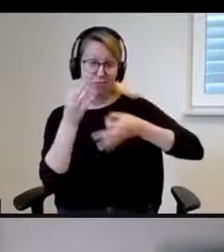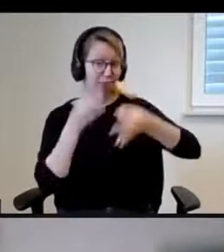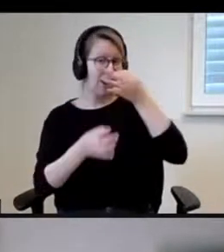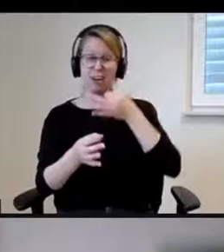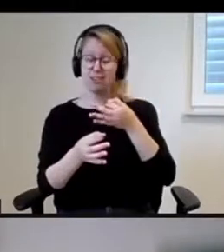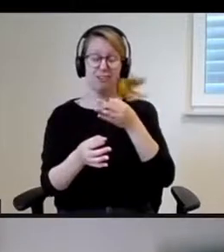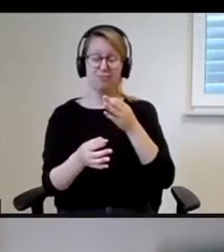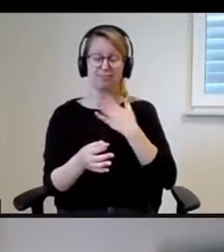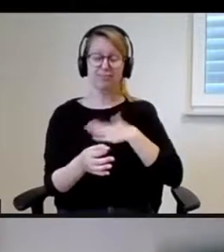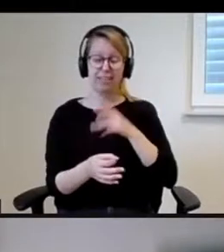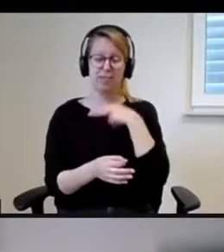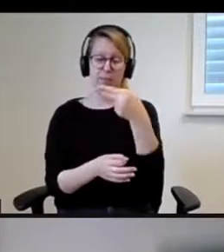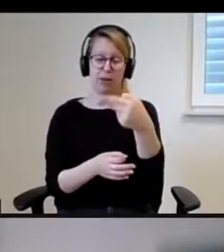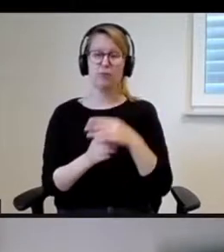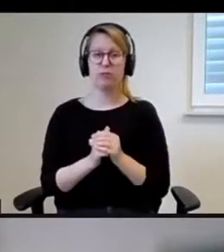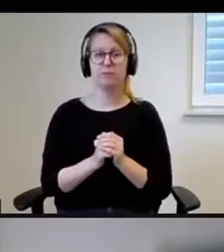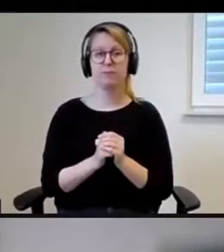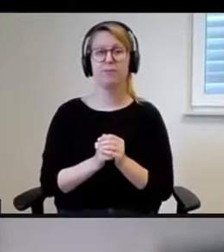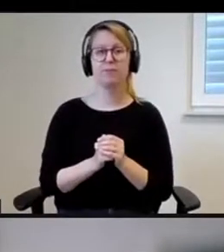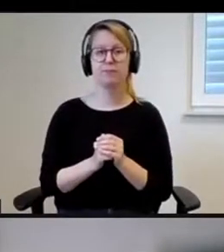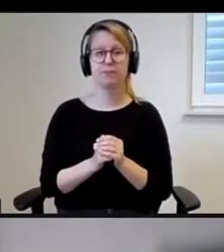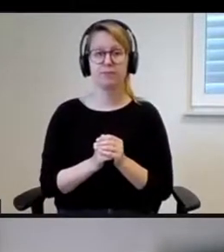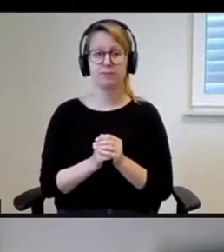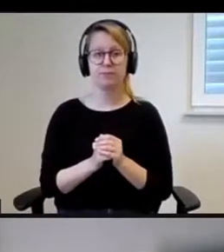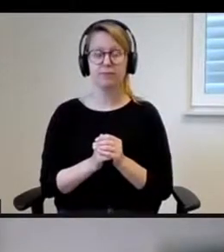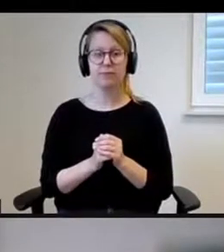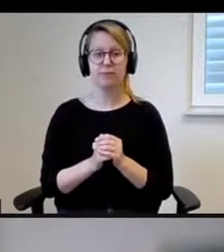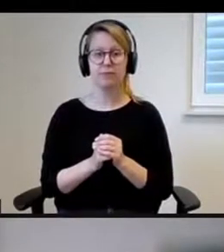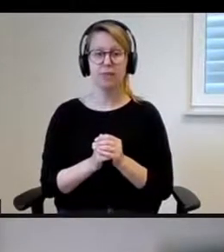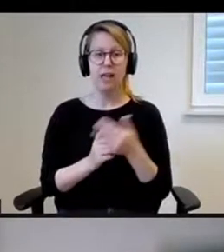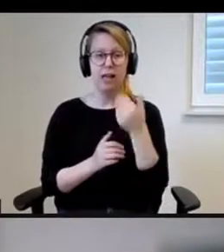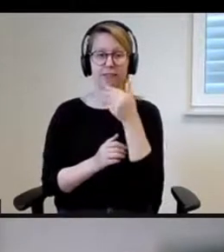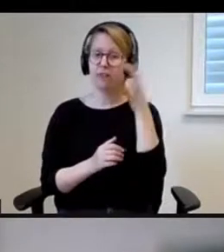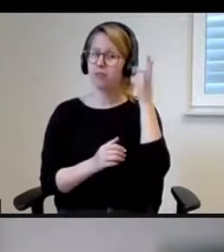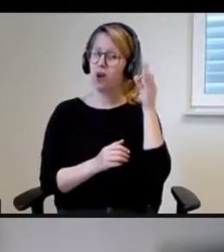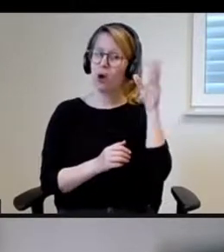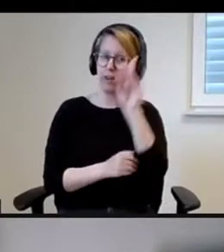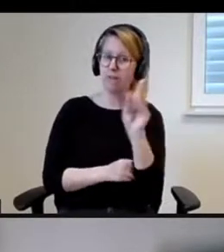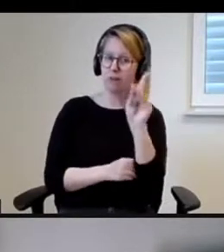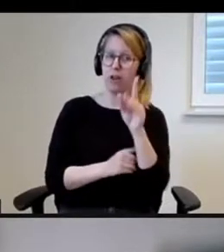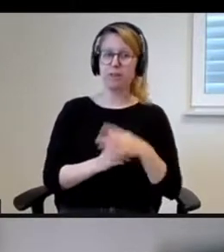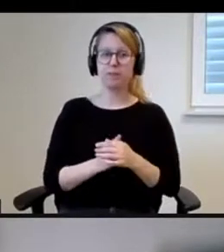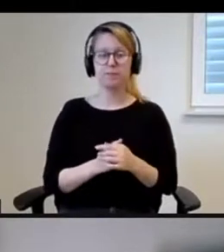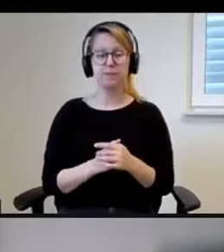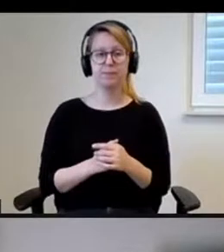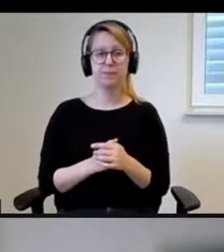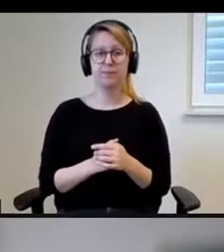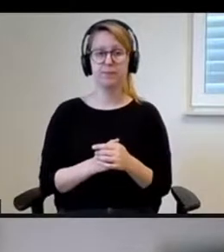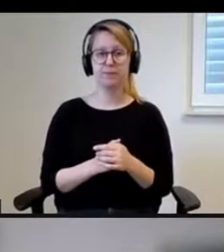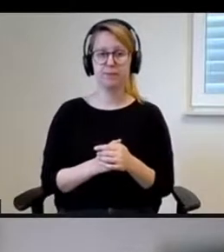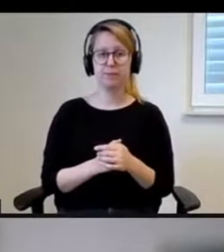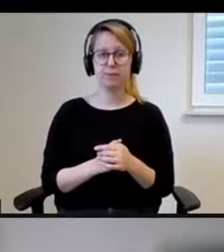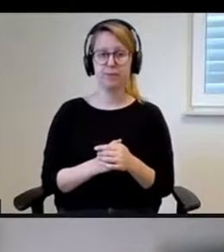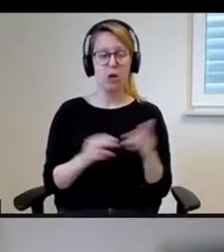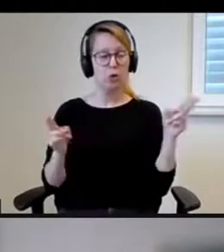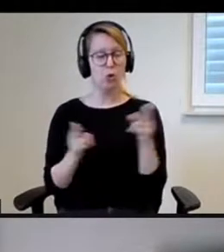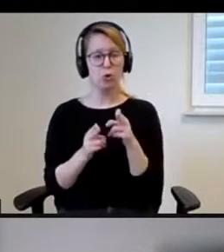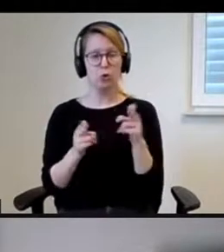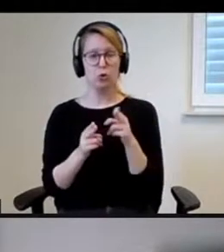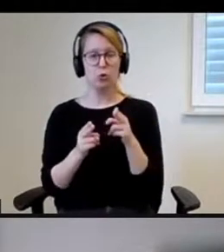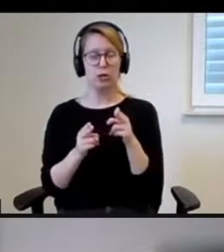Merci beaucoup, Madame Davoine. Si je peux juste faire une parenthèse, le dernier point que vous